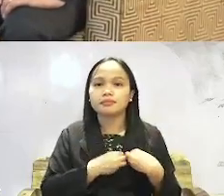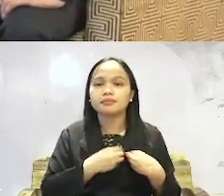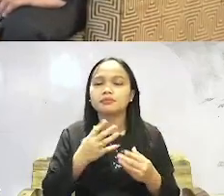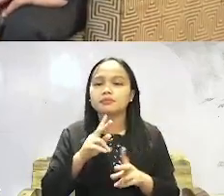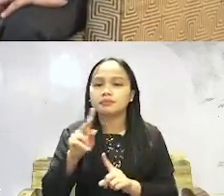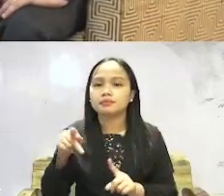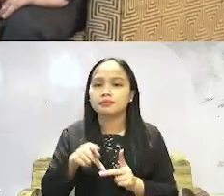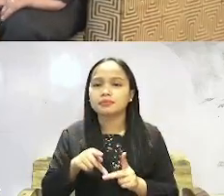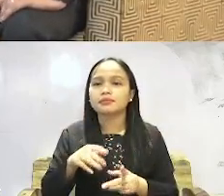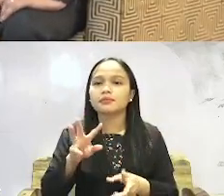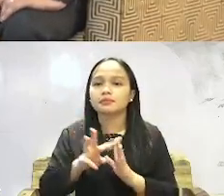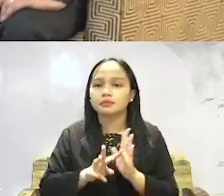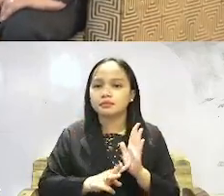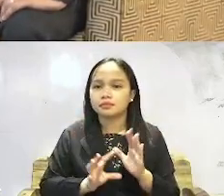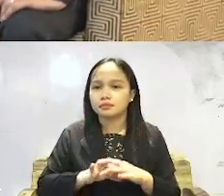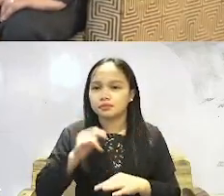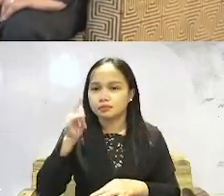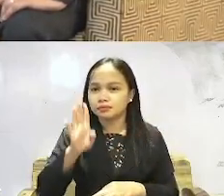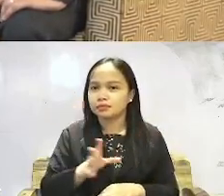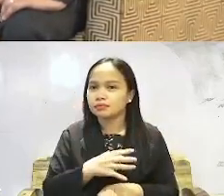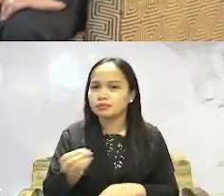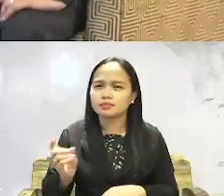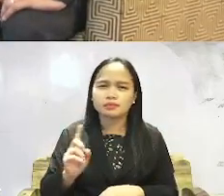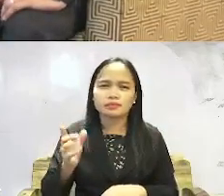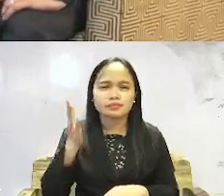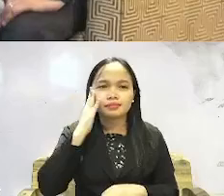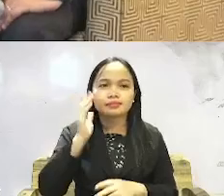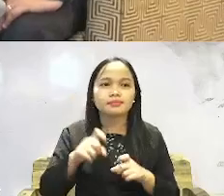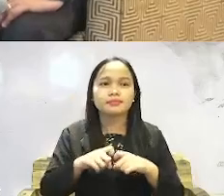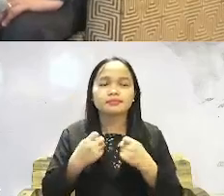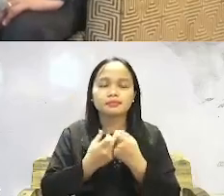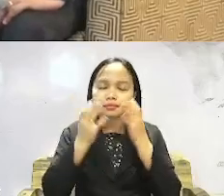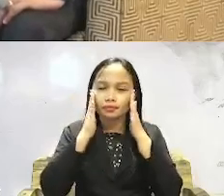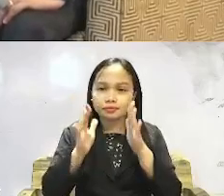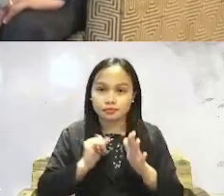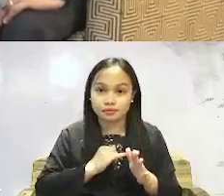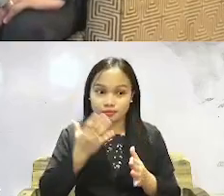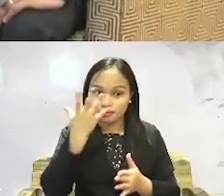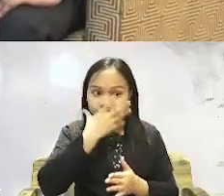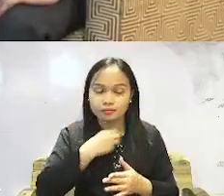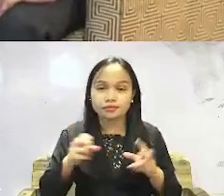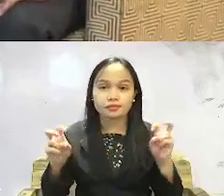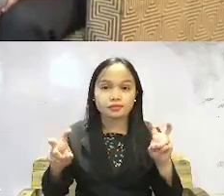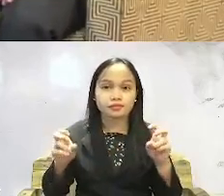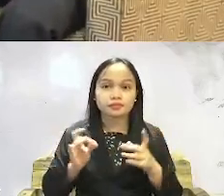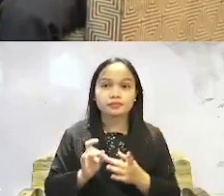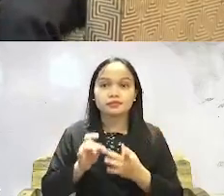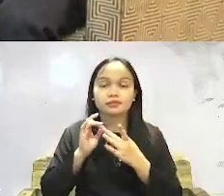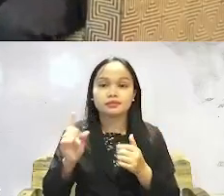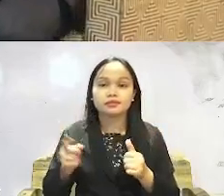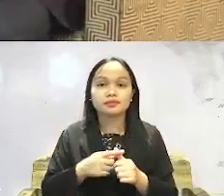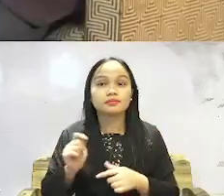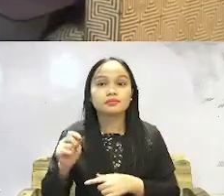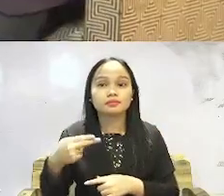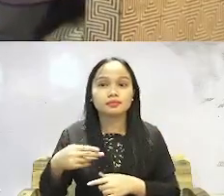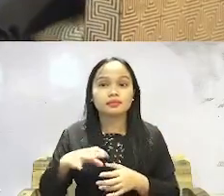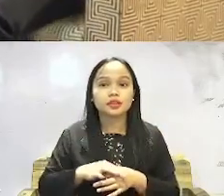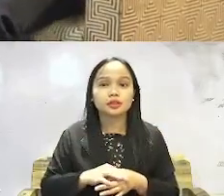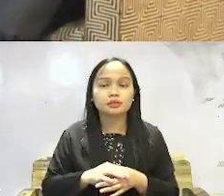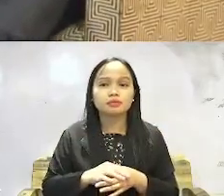perfect will of God." Yan. Na, alam nyo, Team Focus, ang ganda nung topic natin, lalo na nung first Thursday ng...